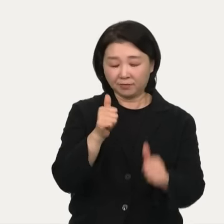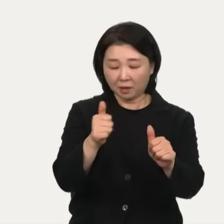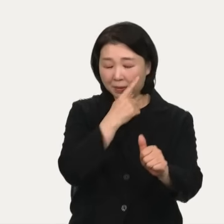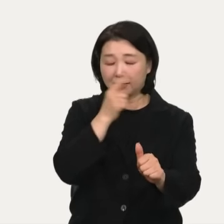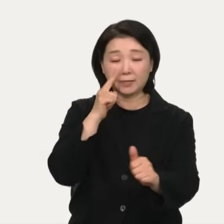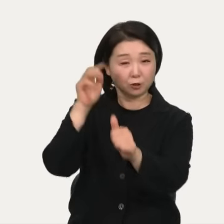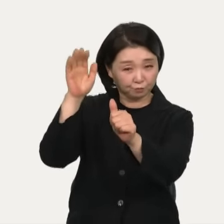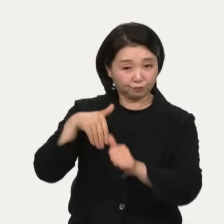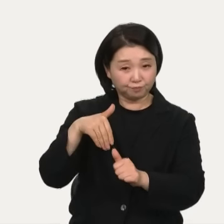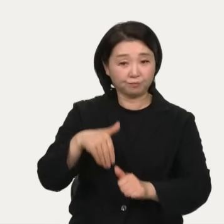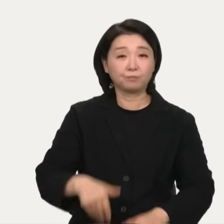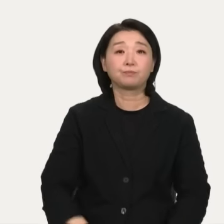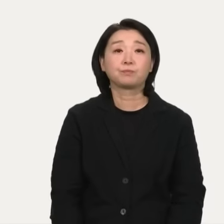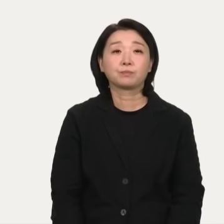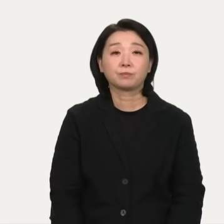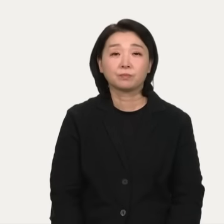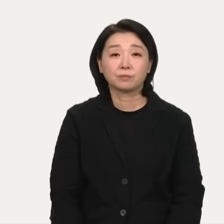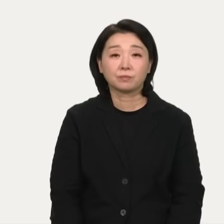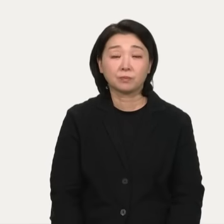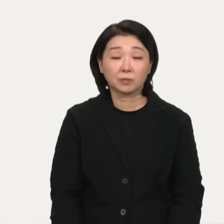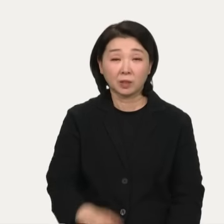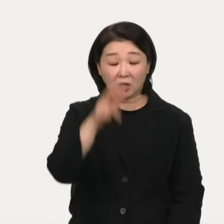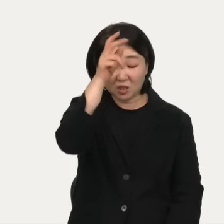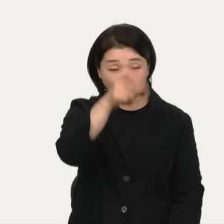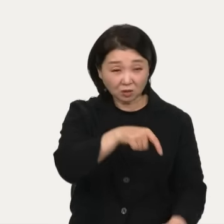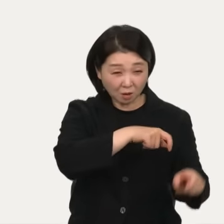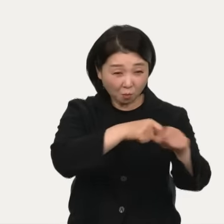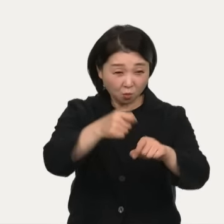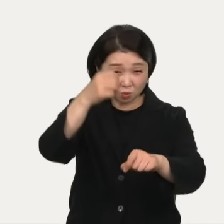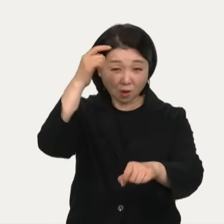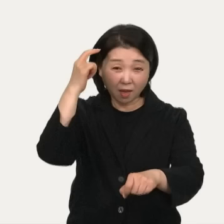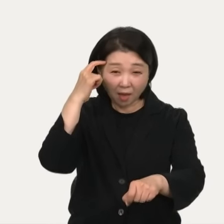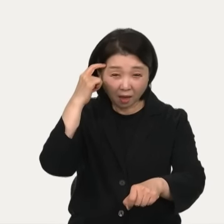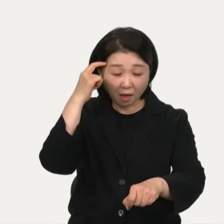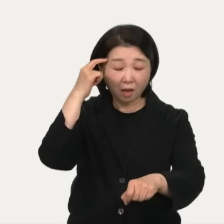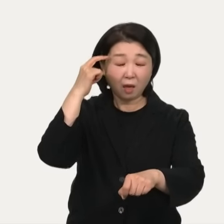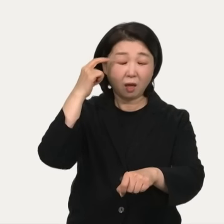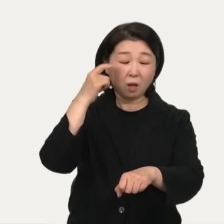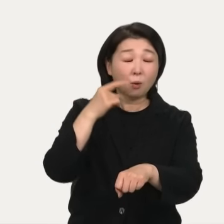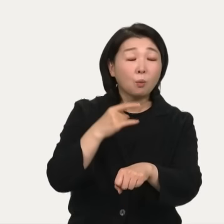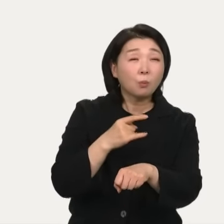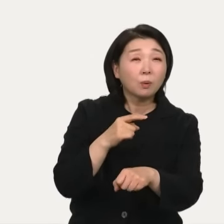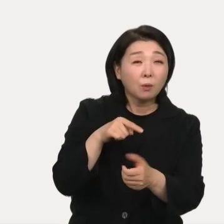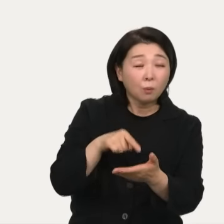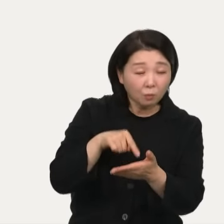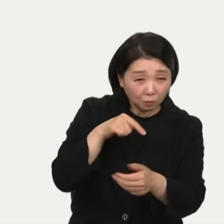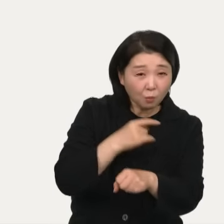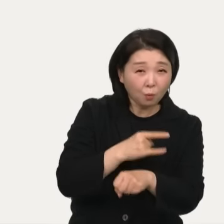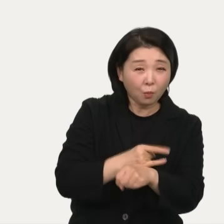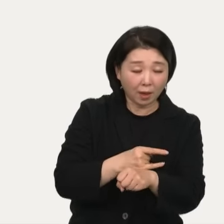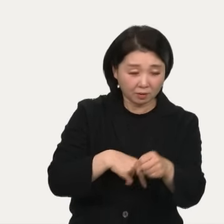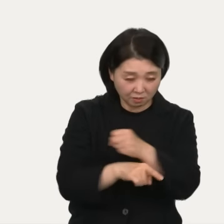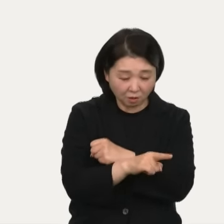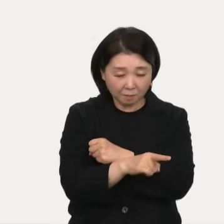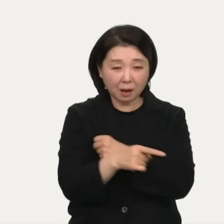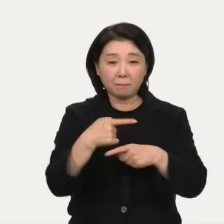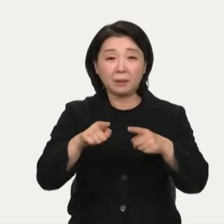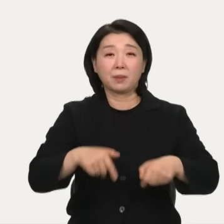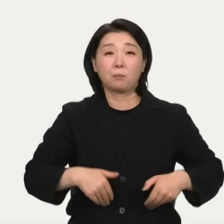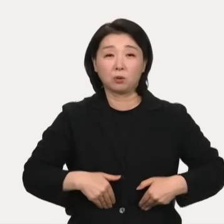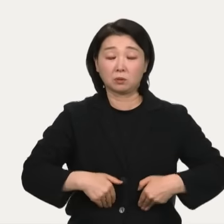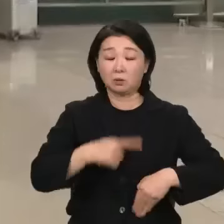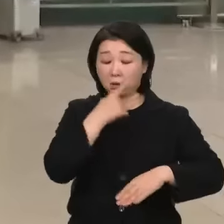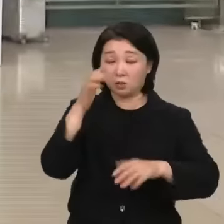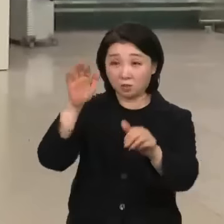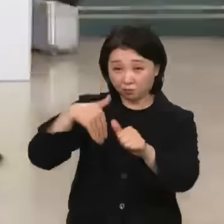채택했습니다 이처 보류 명령의 정당성 여부를 판단하기 위한 전제가 될 수 있다고 증인 출석 요청을 받아들인